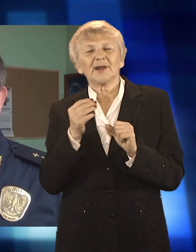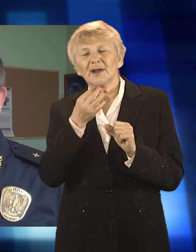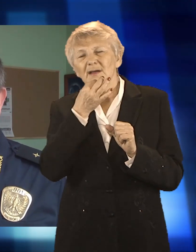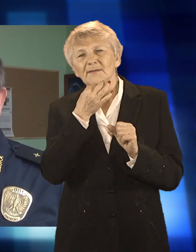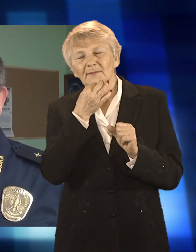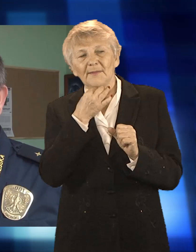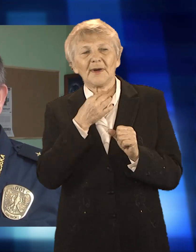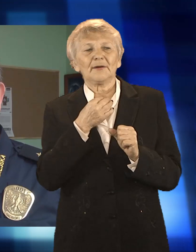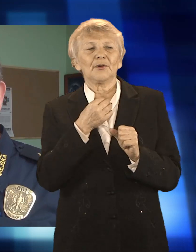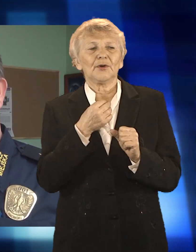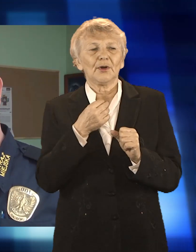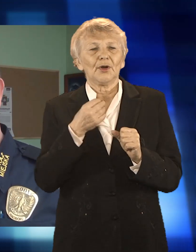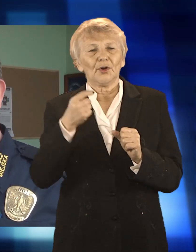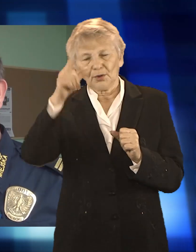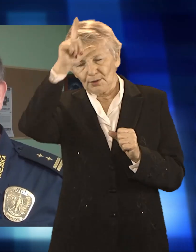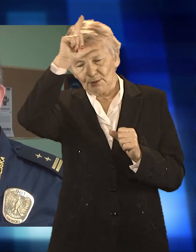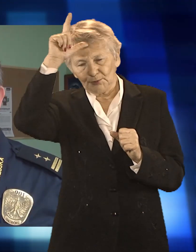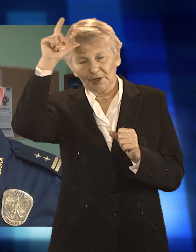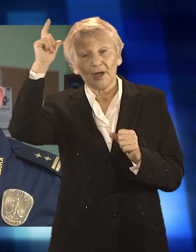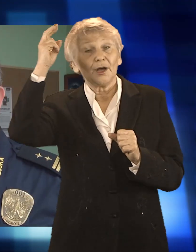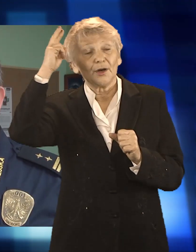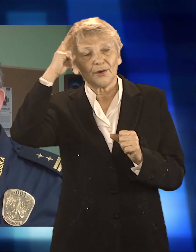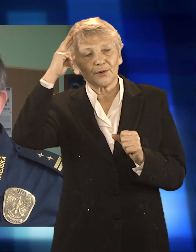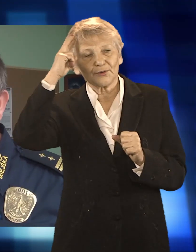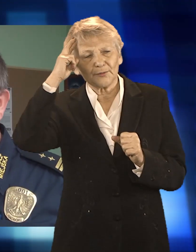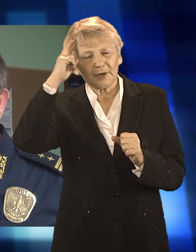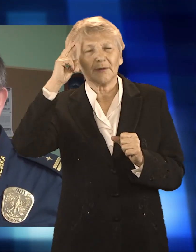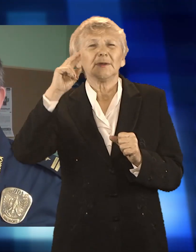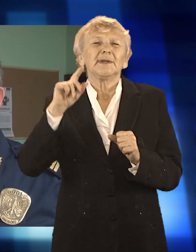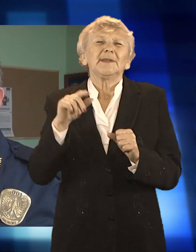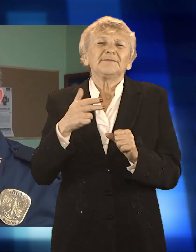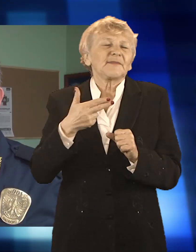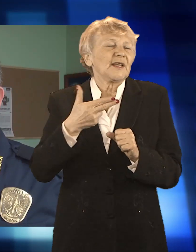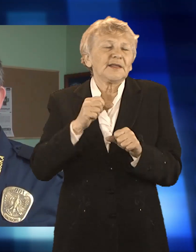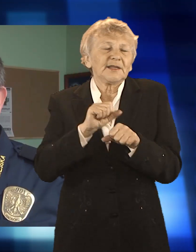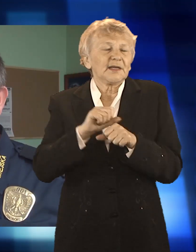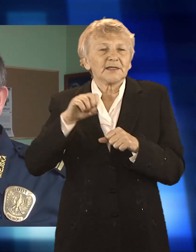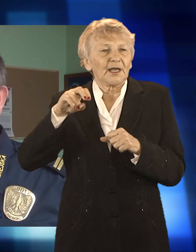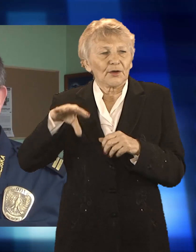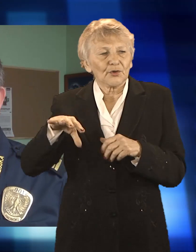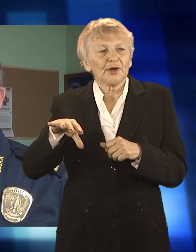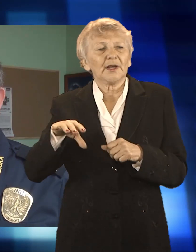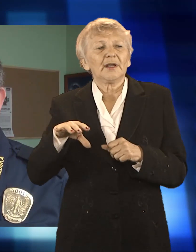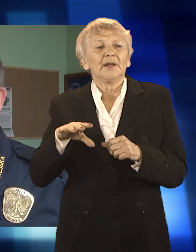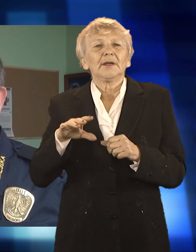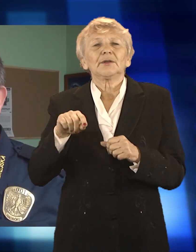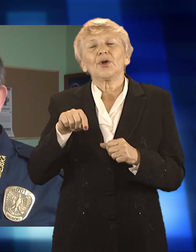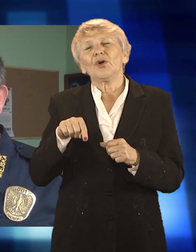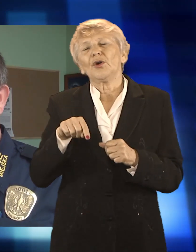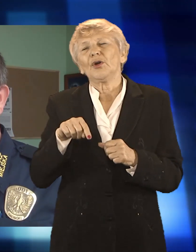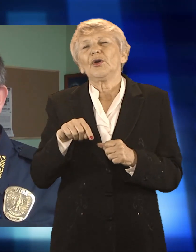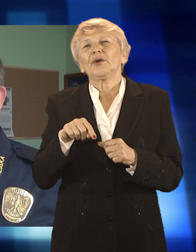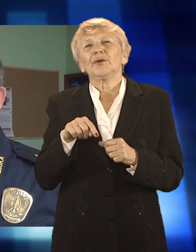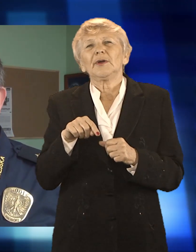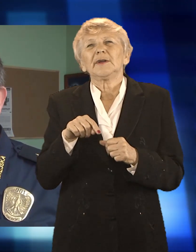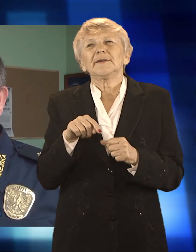jednak nie dotarła do wszystkich naszych mieszkańców. Ale nie jest najgorzej, jeżeli tak porównuję działania straży w innych miastach, no to